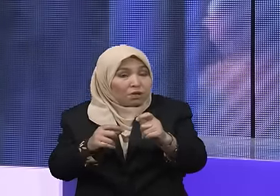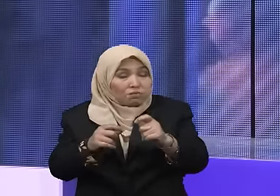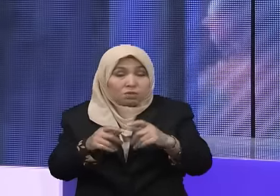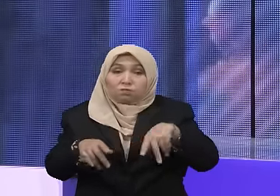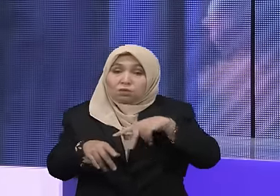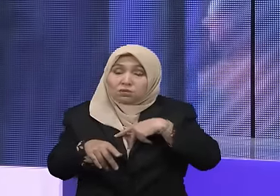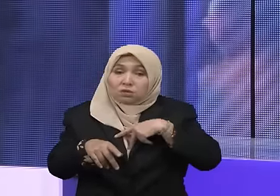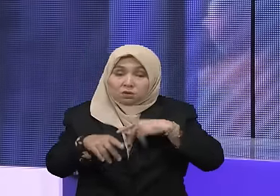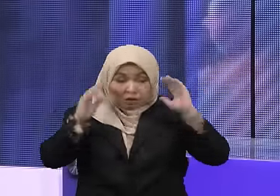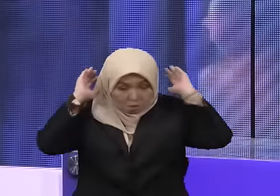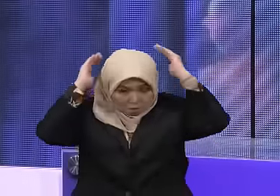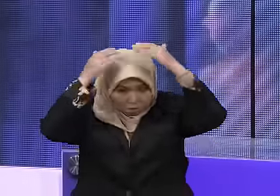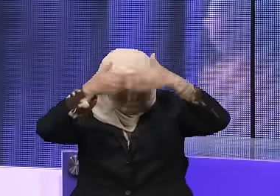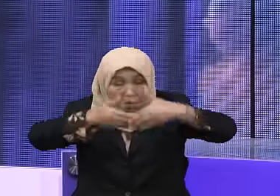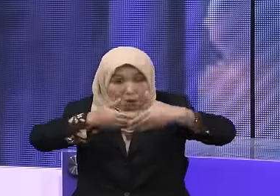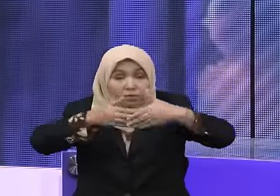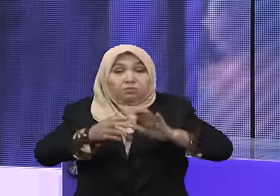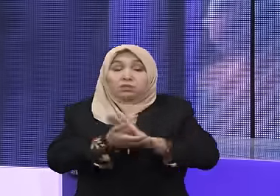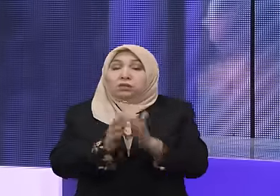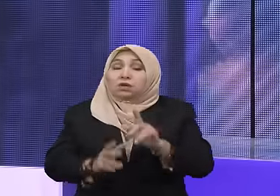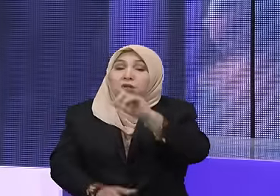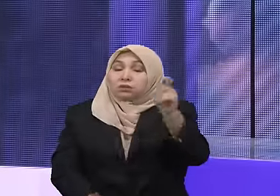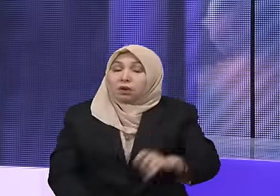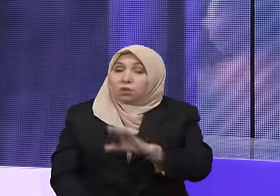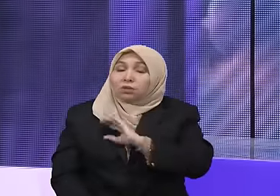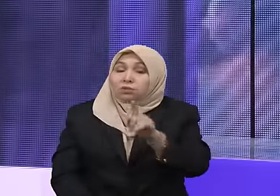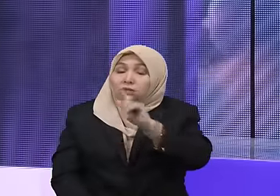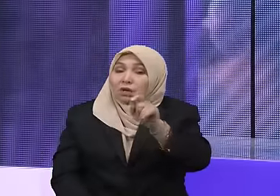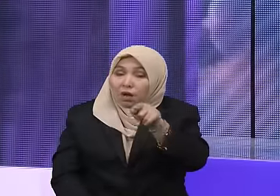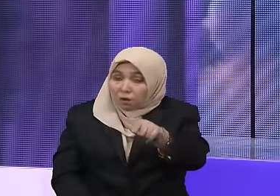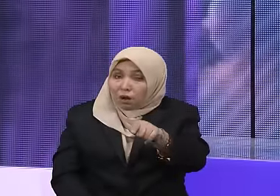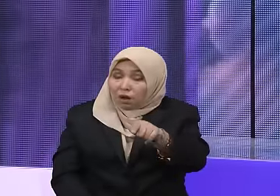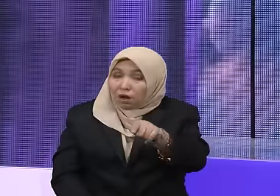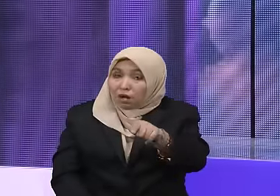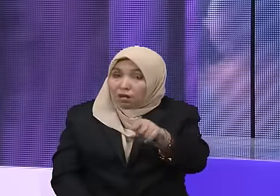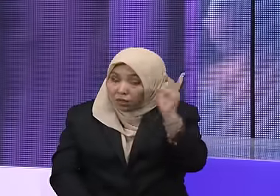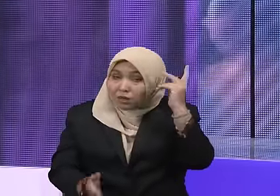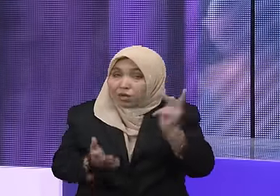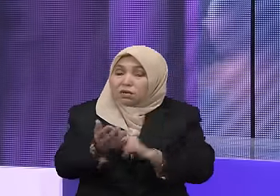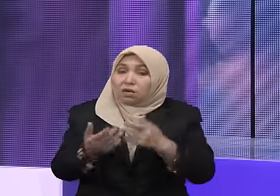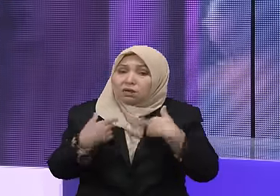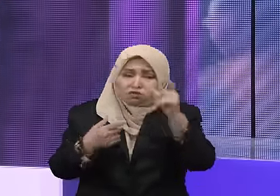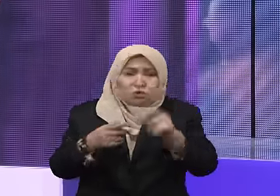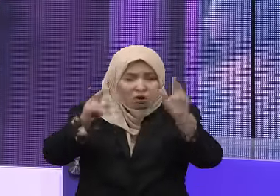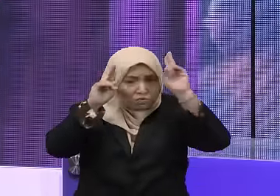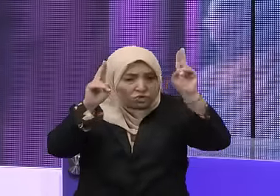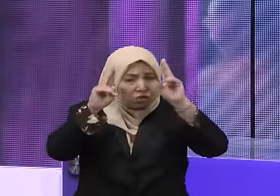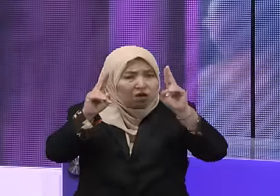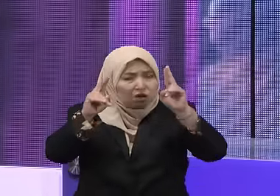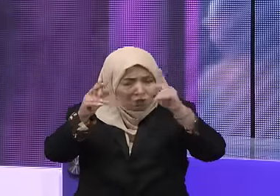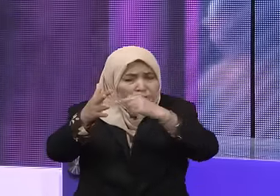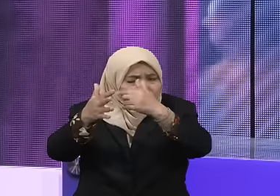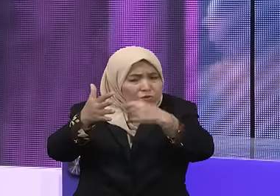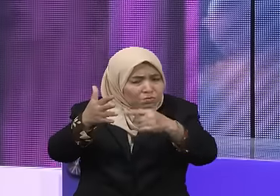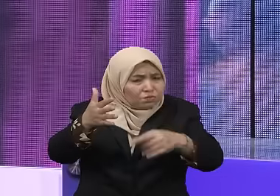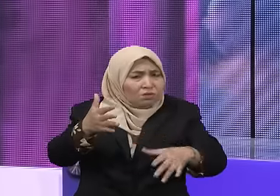punya kepala dia ke. Dia, dia bertanya, yang polis ni jumpa dia, kata, awak kenal tak? Ada seorang ustaz ni, dia begini,